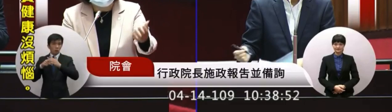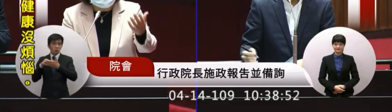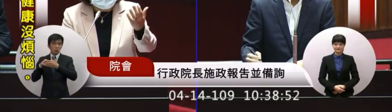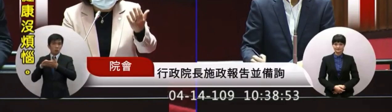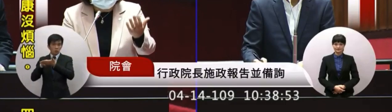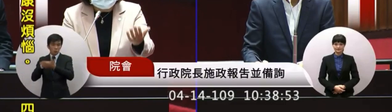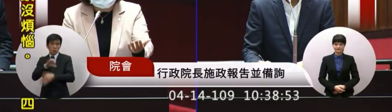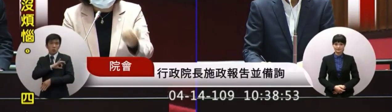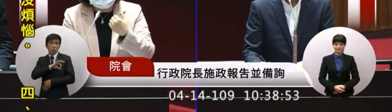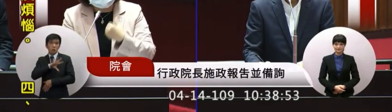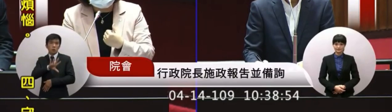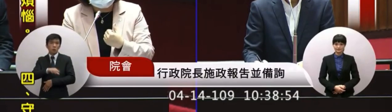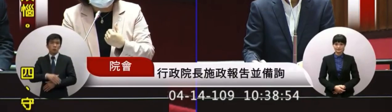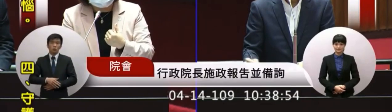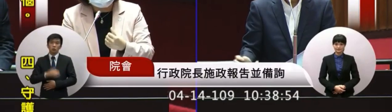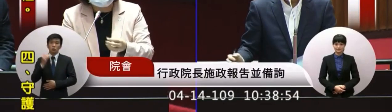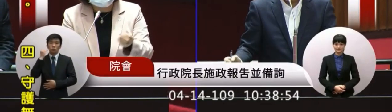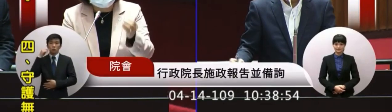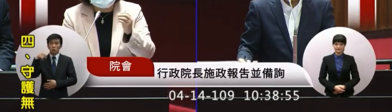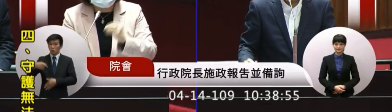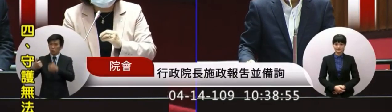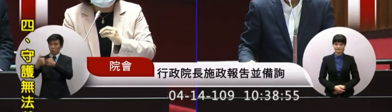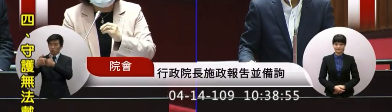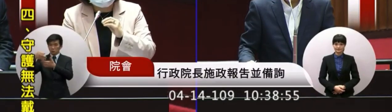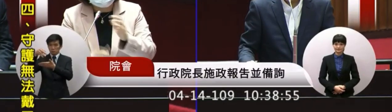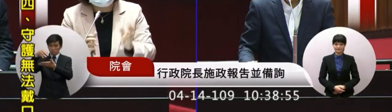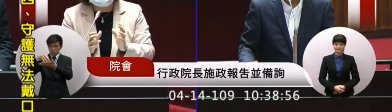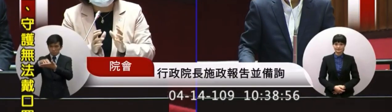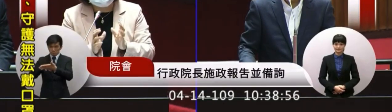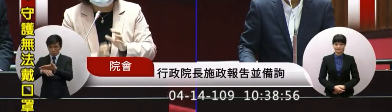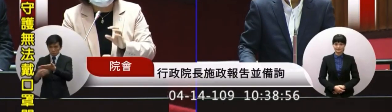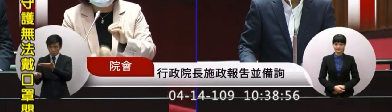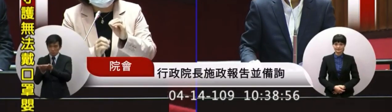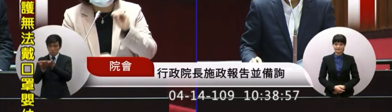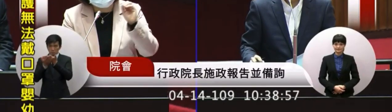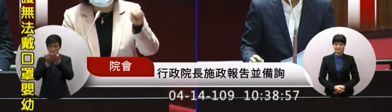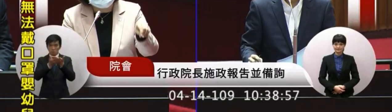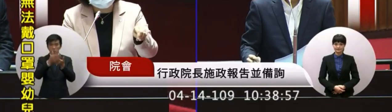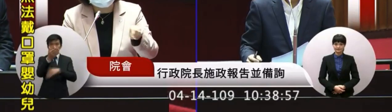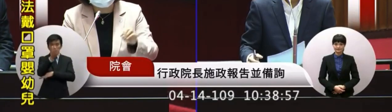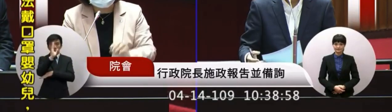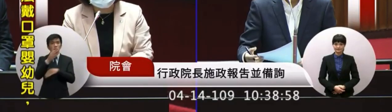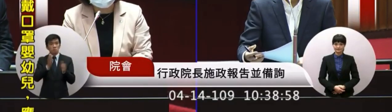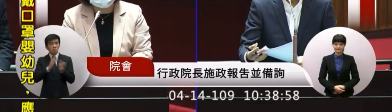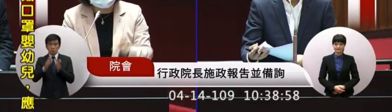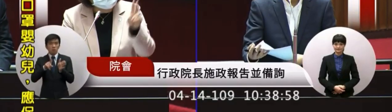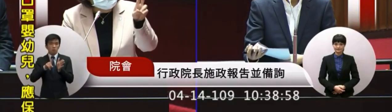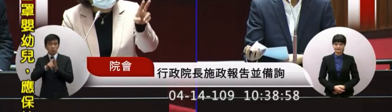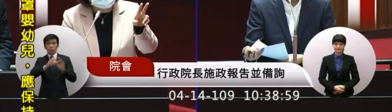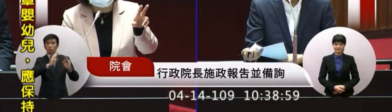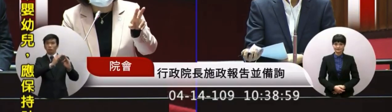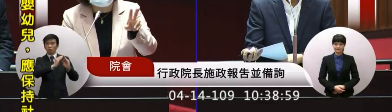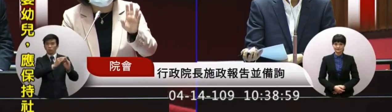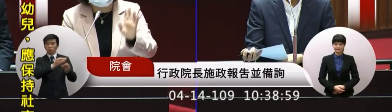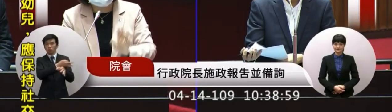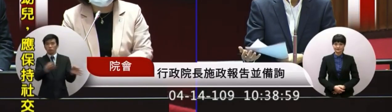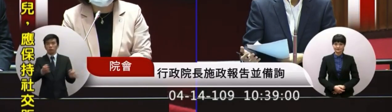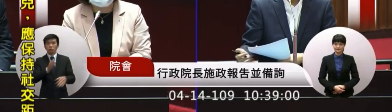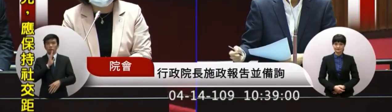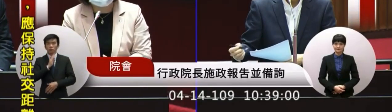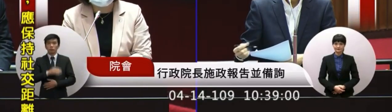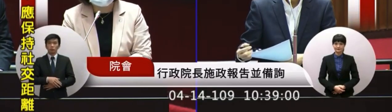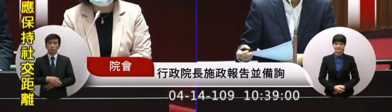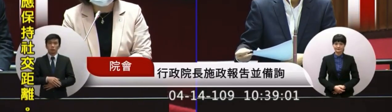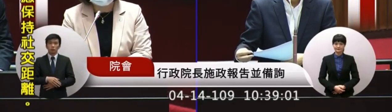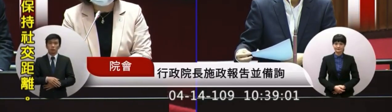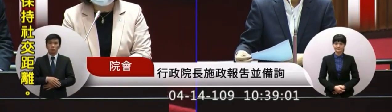请，然后照册过来，那我们就会诊之后，我们就会直接拨到他的账户，我们就是等预算过后就是尽